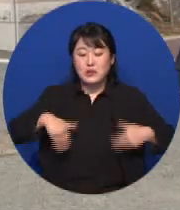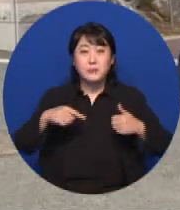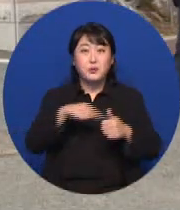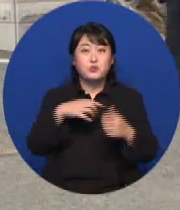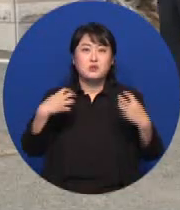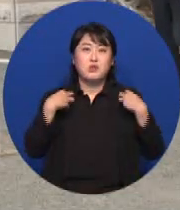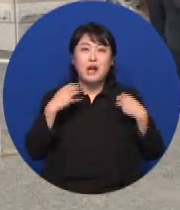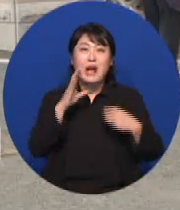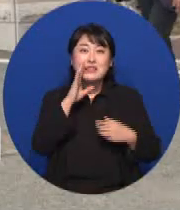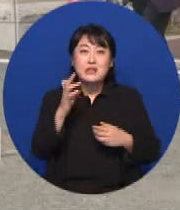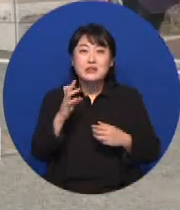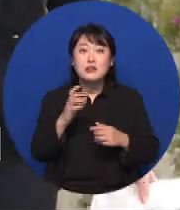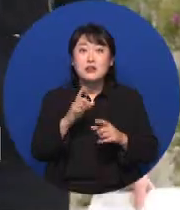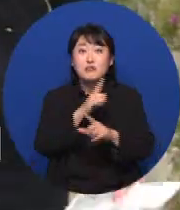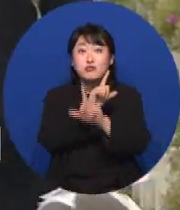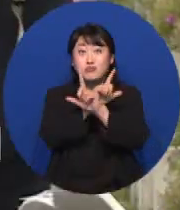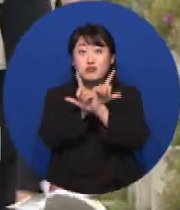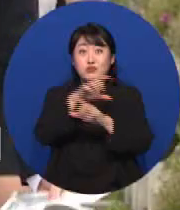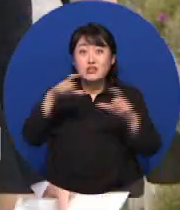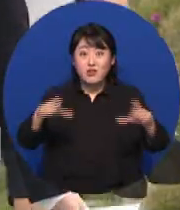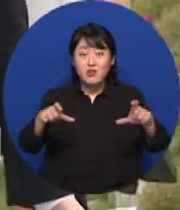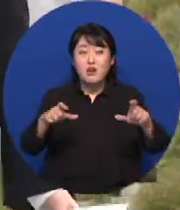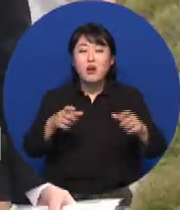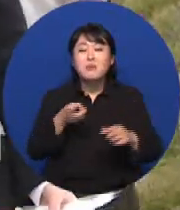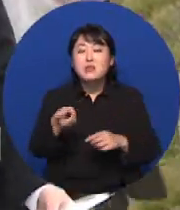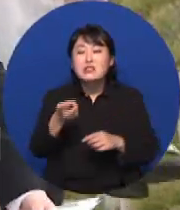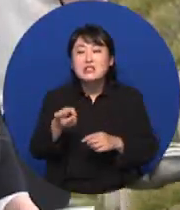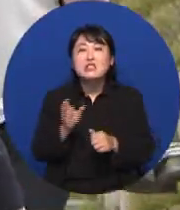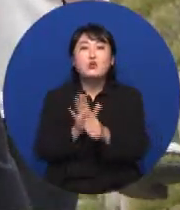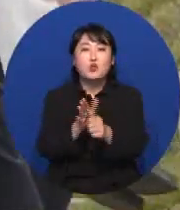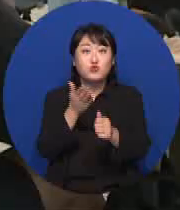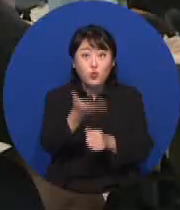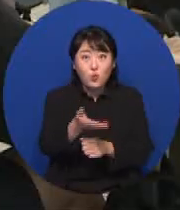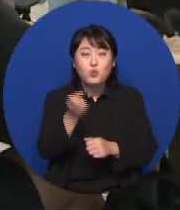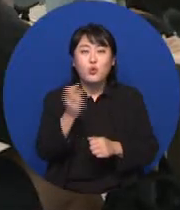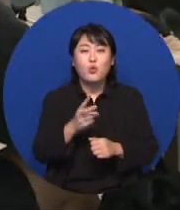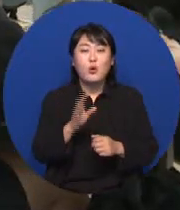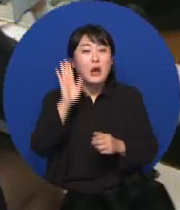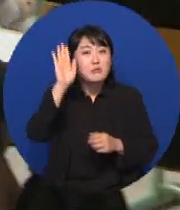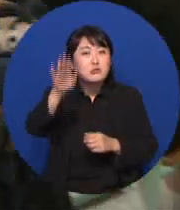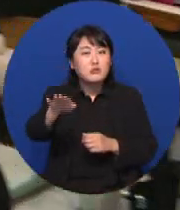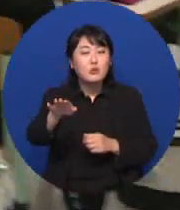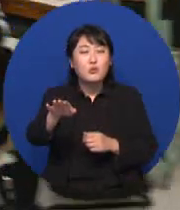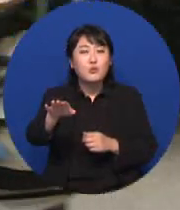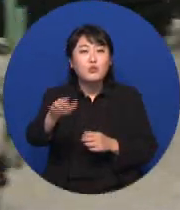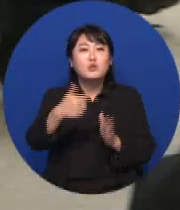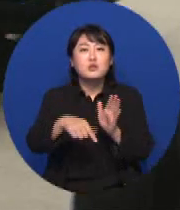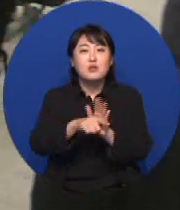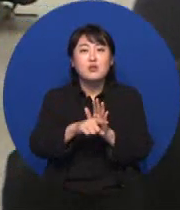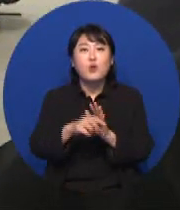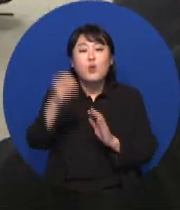충남교육청은 아산 북부 지역 학생을 위한 통학버스를 운영하고 장기적으로 북부 지역에